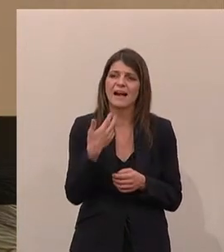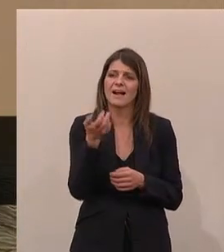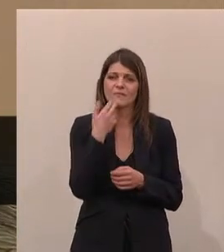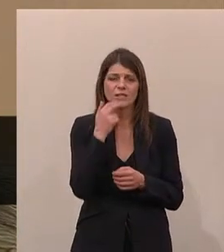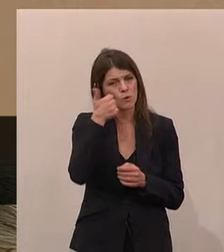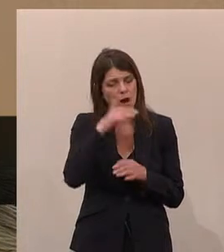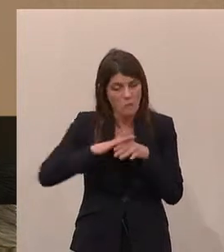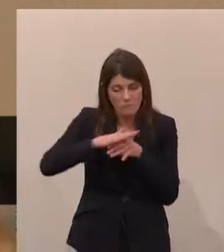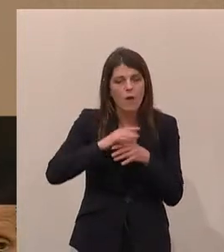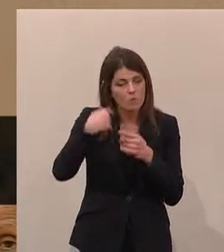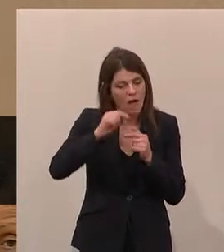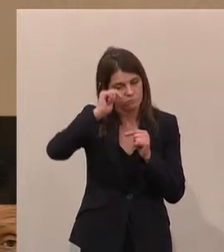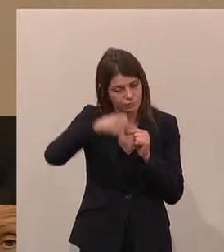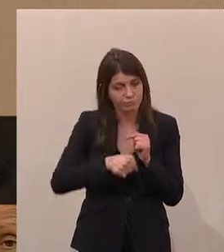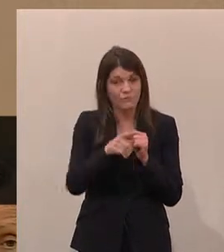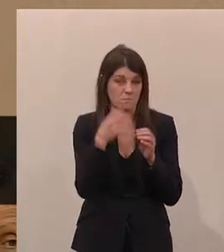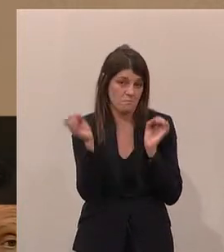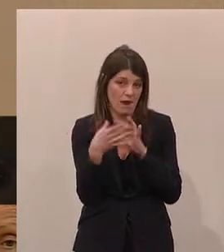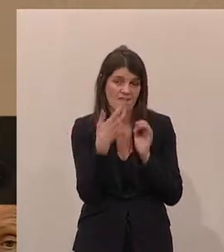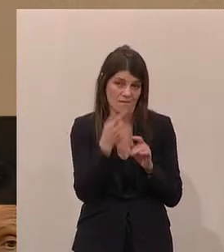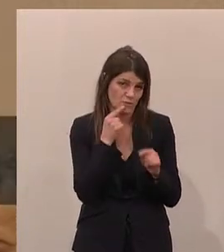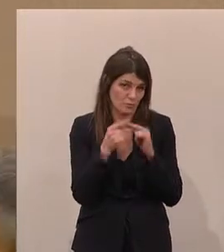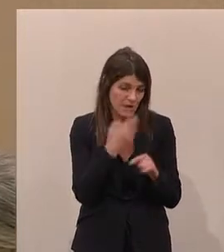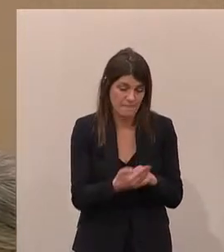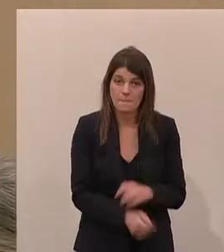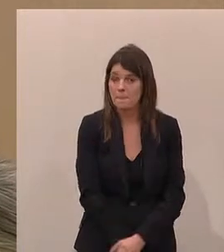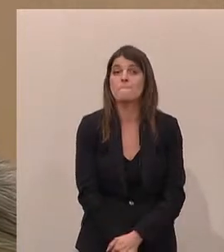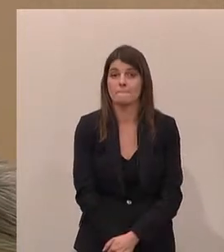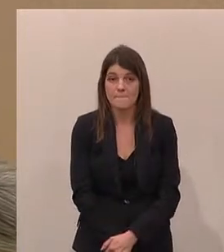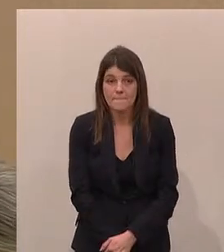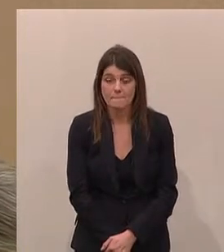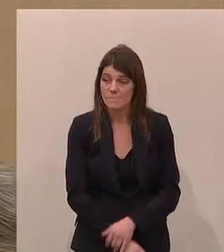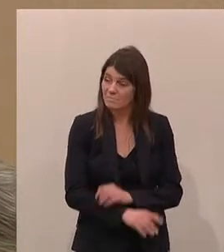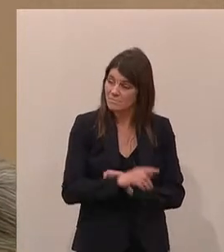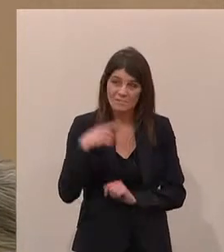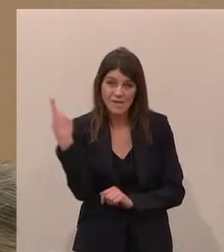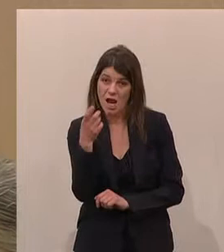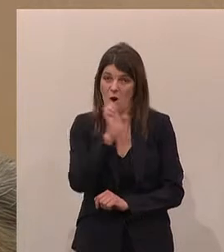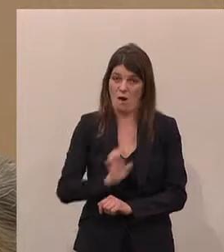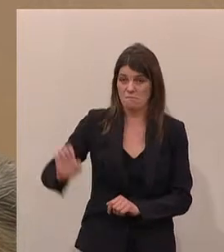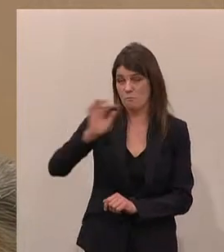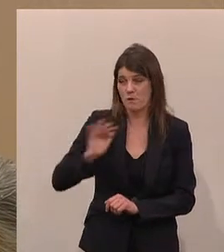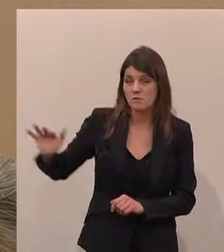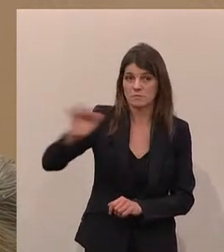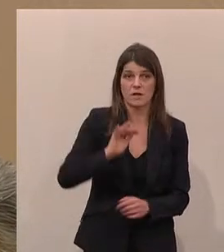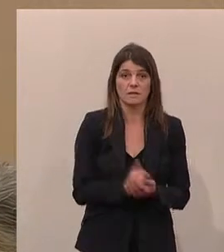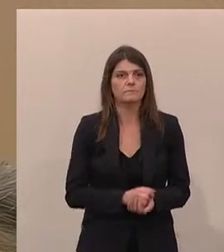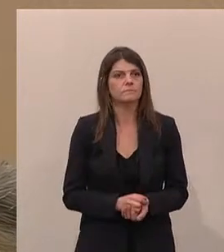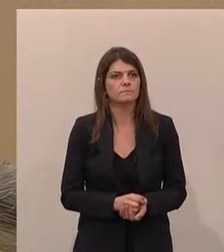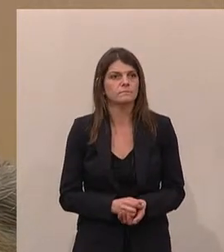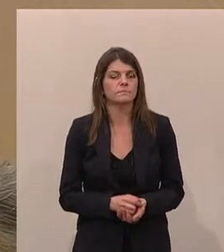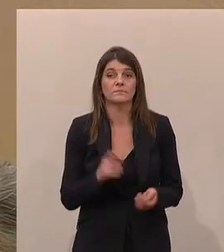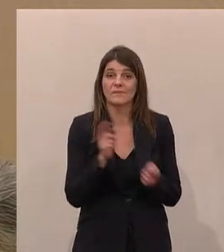Details dieses Mails zu besprechen. Überall in Europa, wenn die